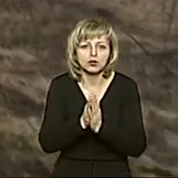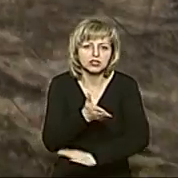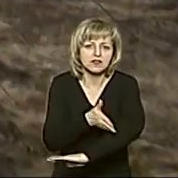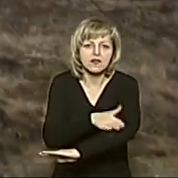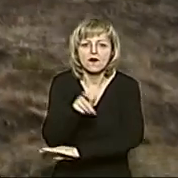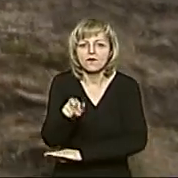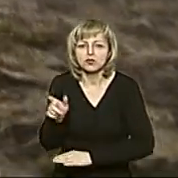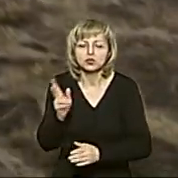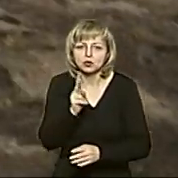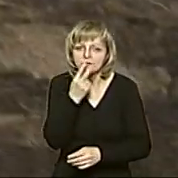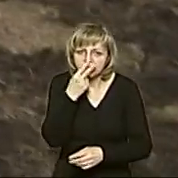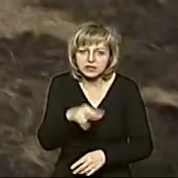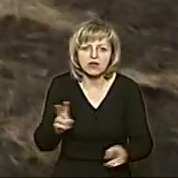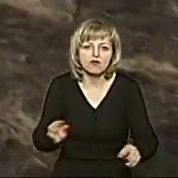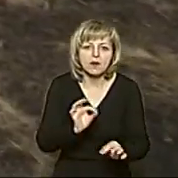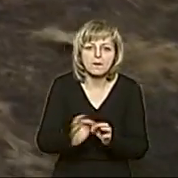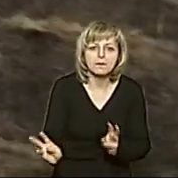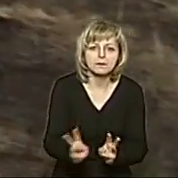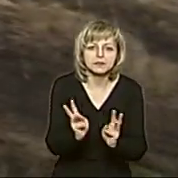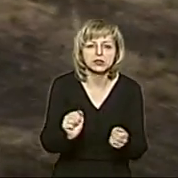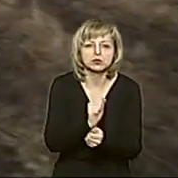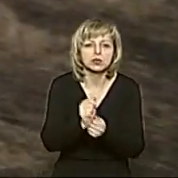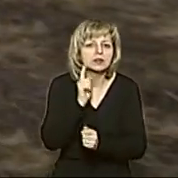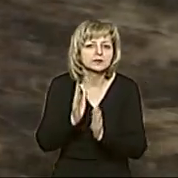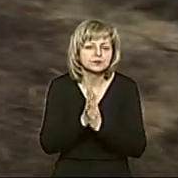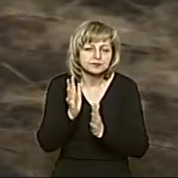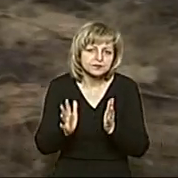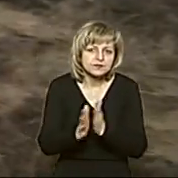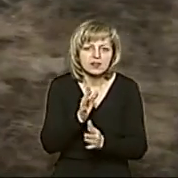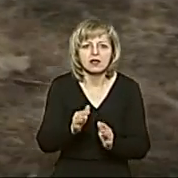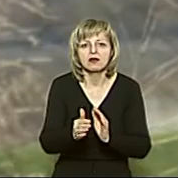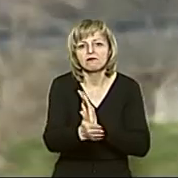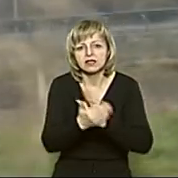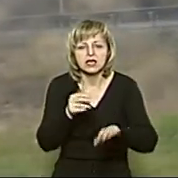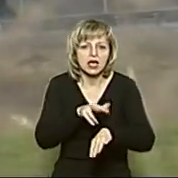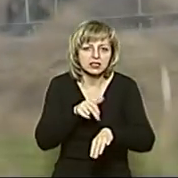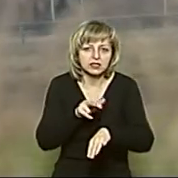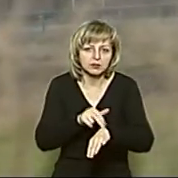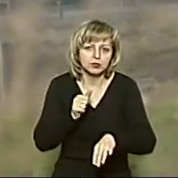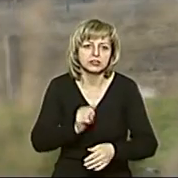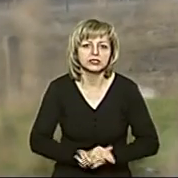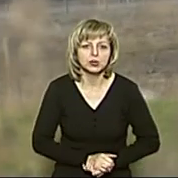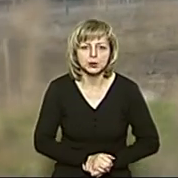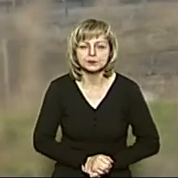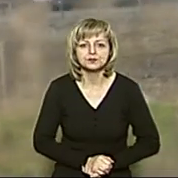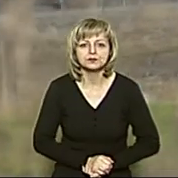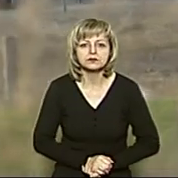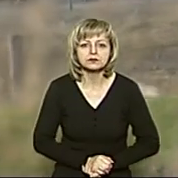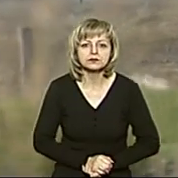волинян, які стали свідками підпалів сухостою, фотографувати паліїв та викликати поліцію.